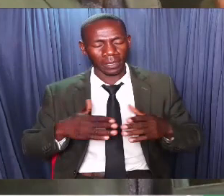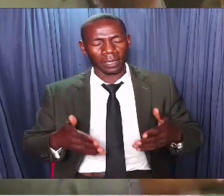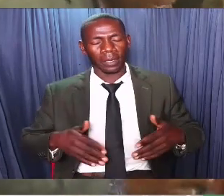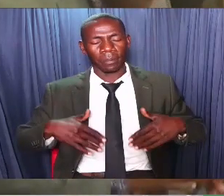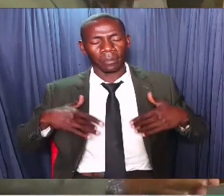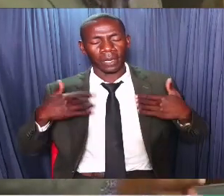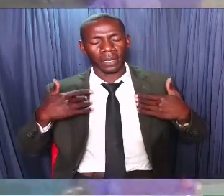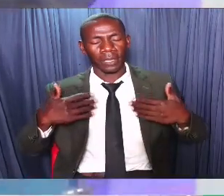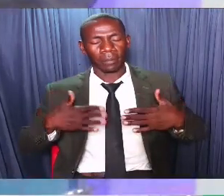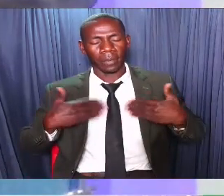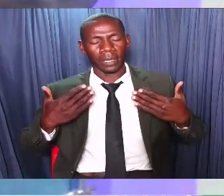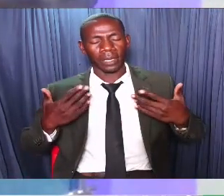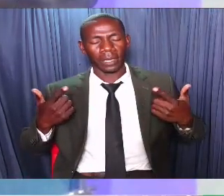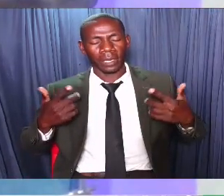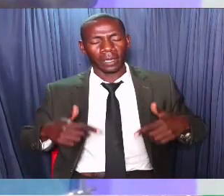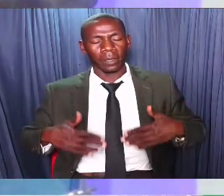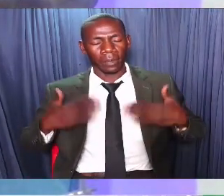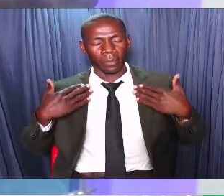Na kushukuru mchungaji mwema.